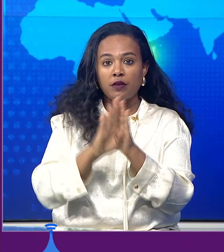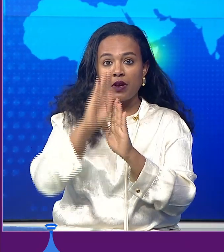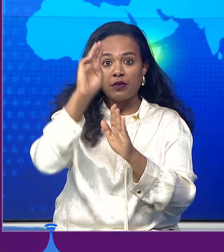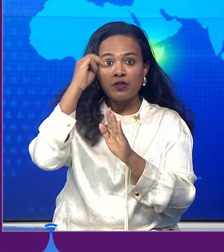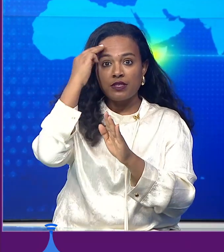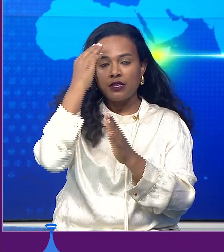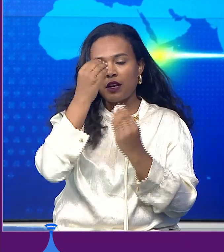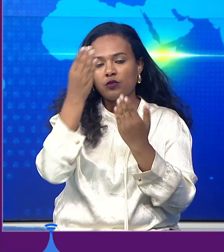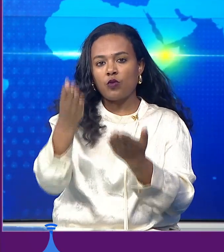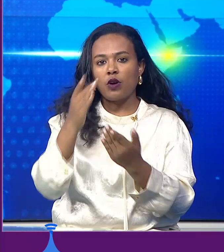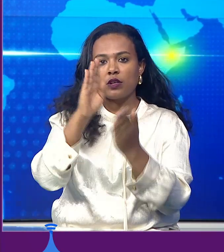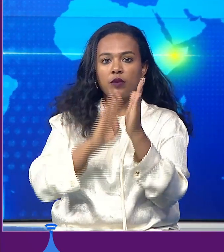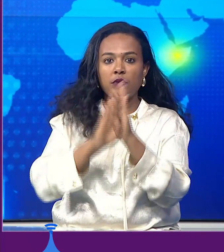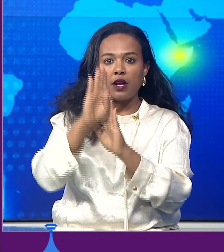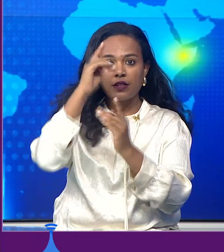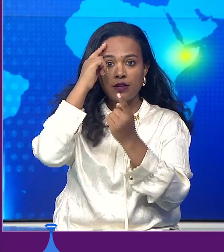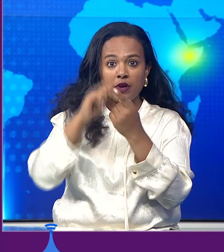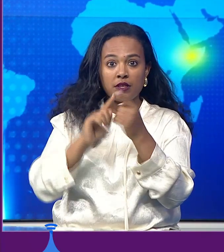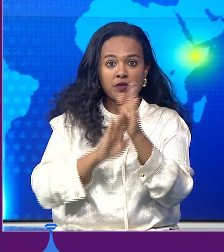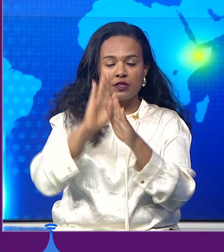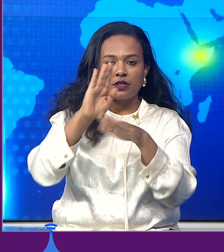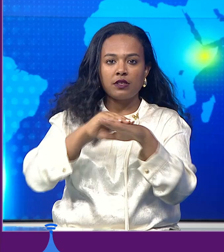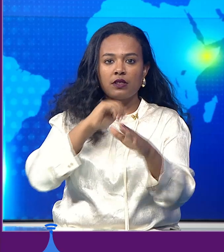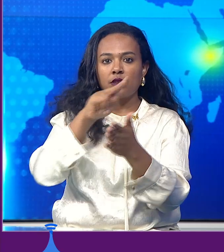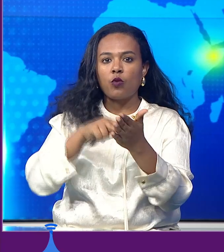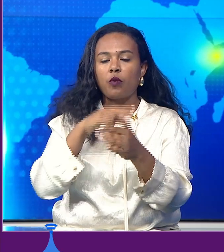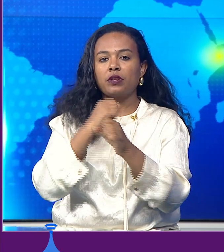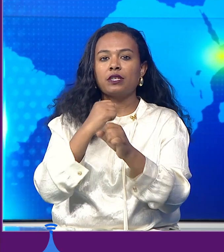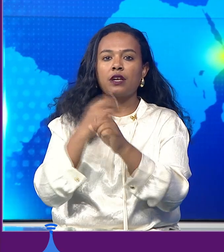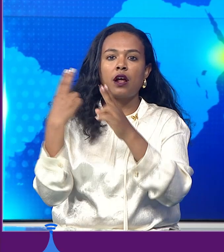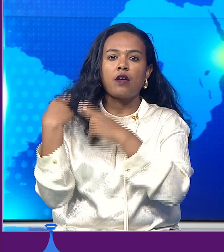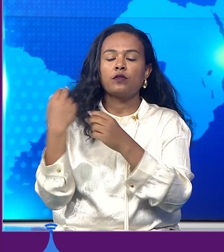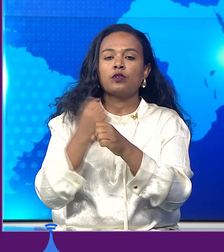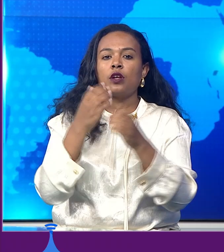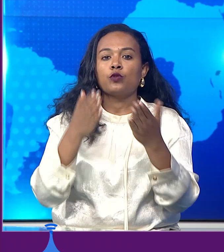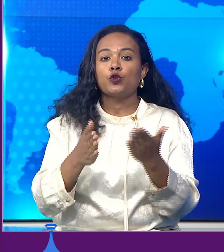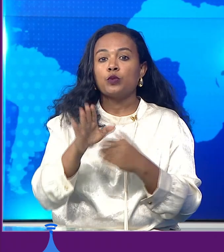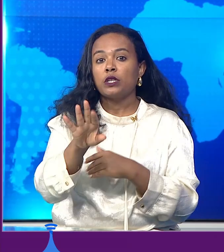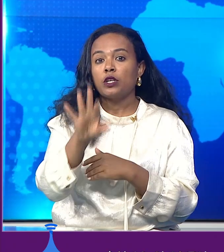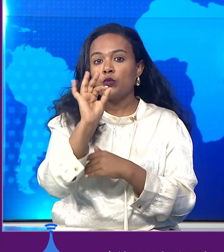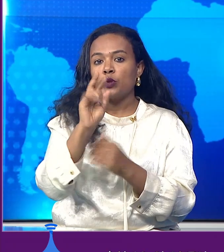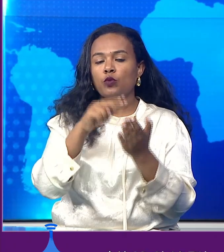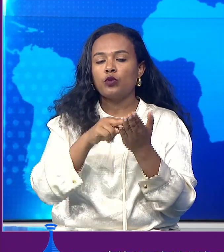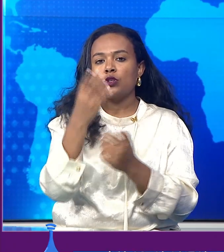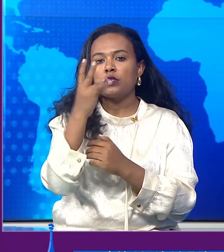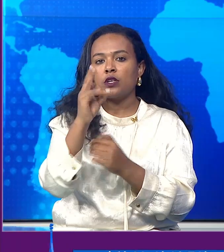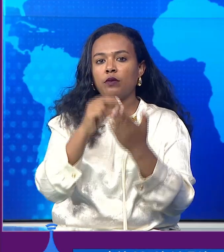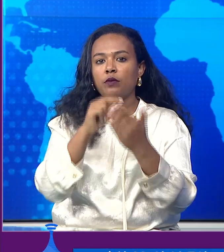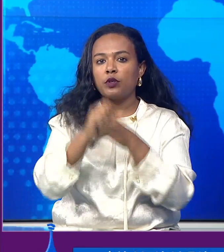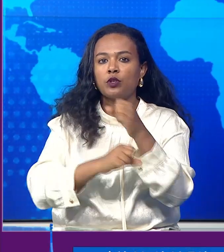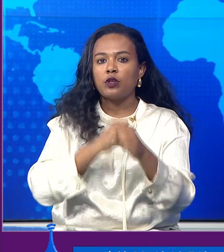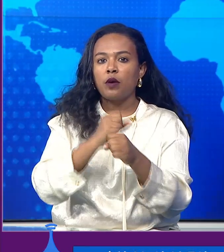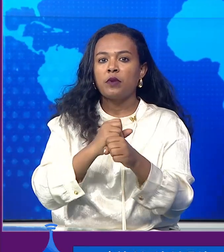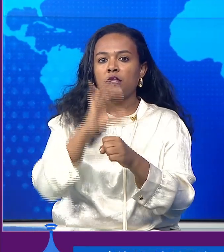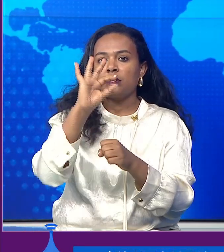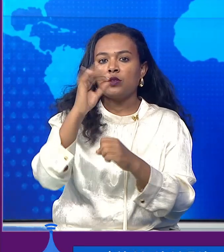አስታውቋል። የፕላንና ልማት ሚኒስቴርና የተጠሪ ተቋማት የስራ ኃላፊዎችና ሰራተኞች በተገኙበት የ2017 በጀት ዓመት የ9